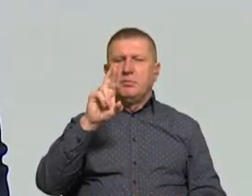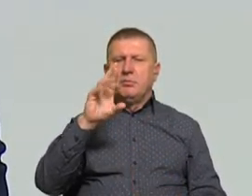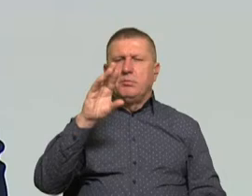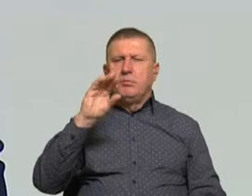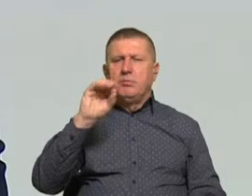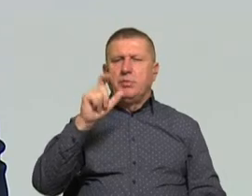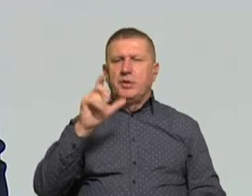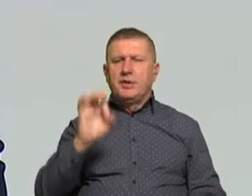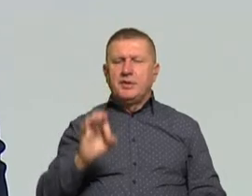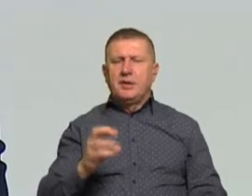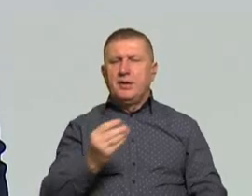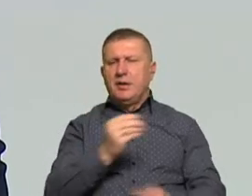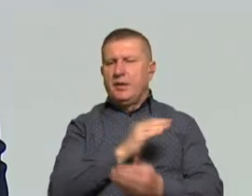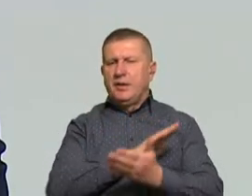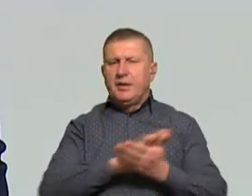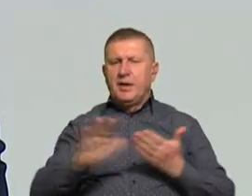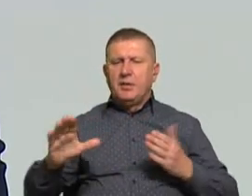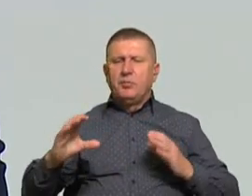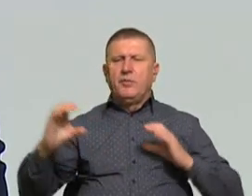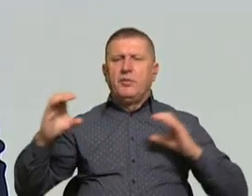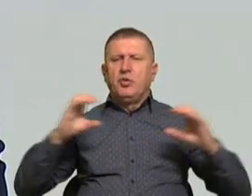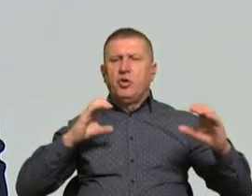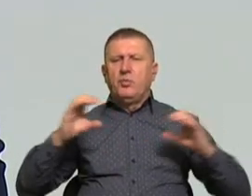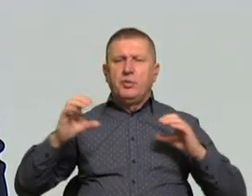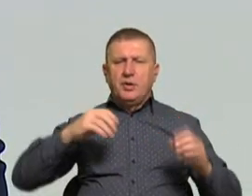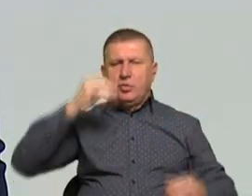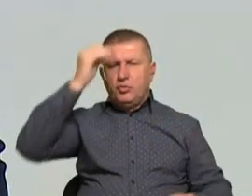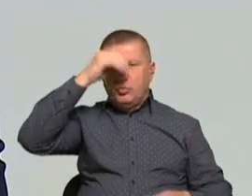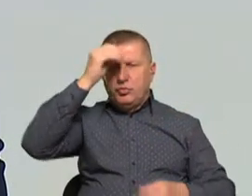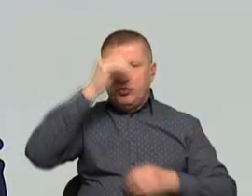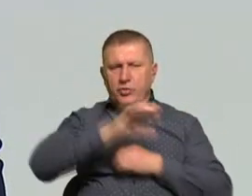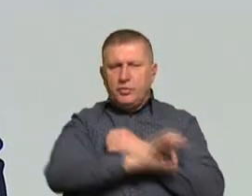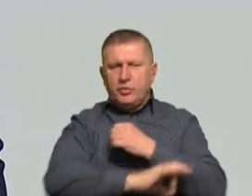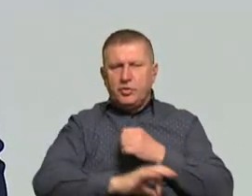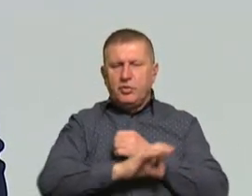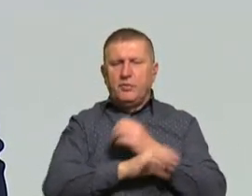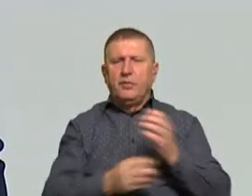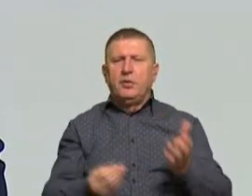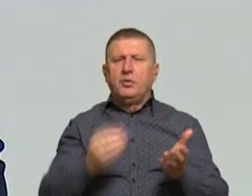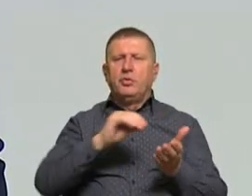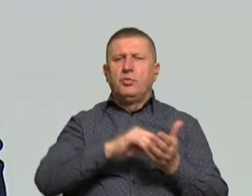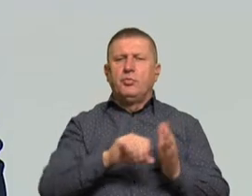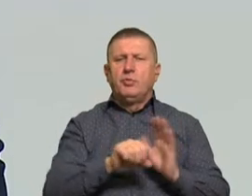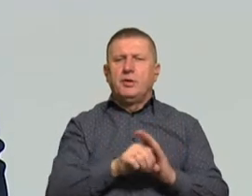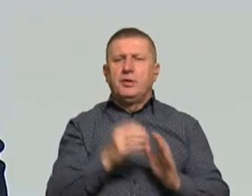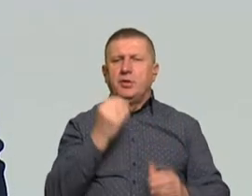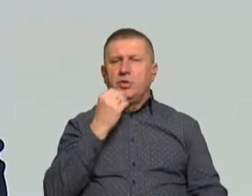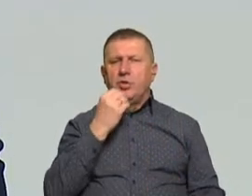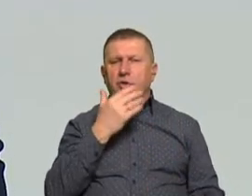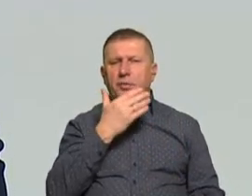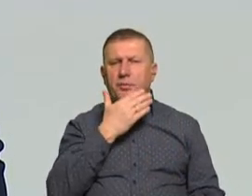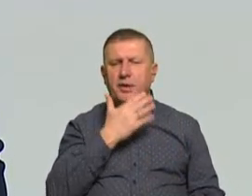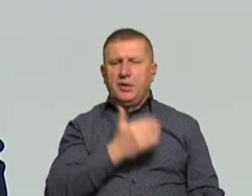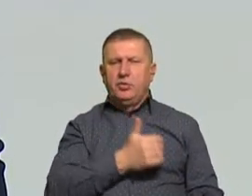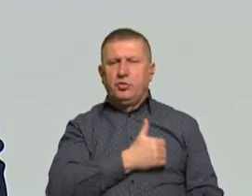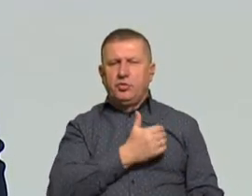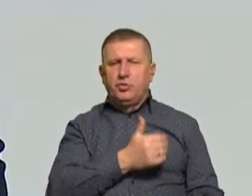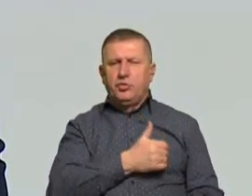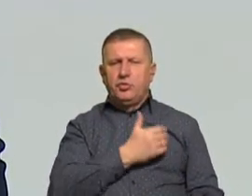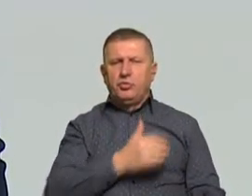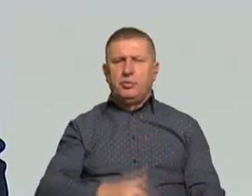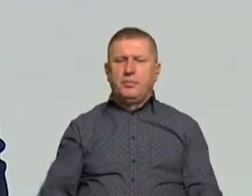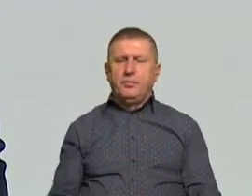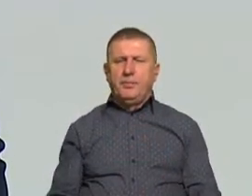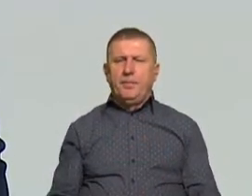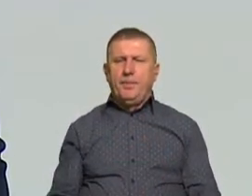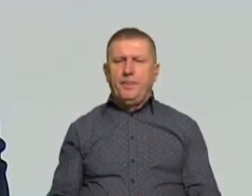proponujemy darmową komunikację dla uczniów i studentów, dopłaty do obiadu w publicznych szkołach podstawowych,